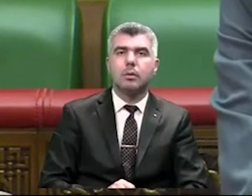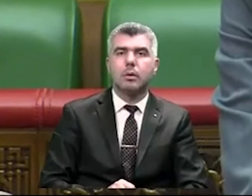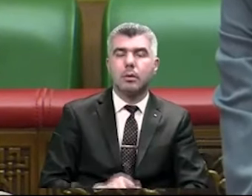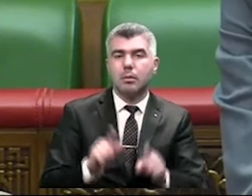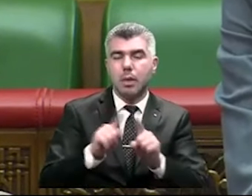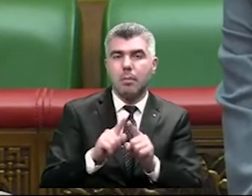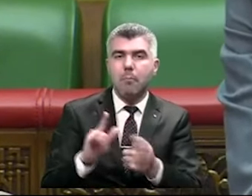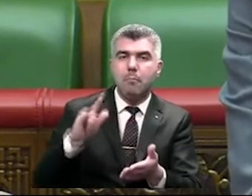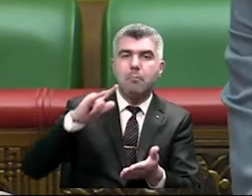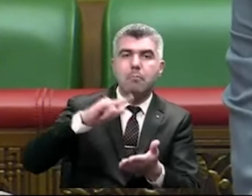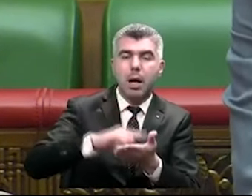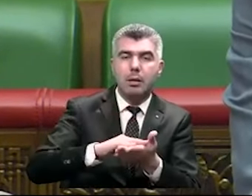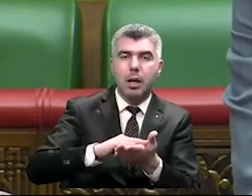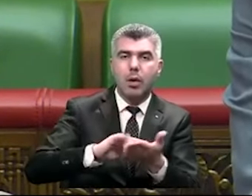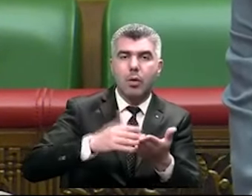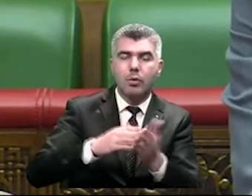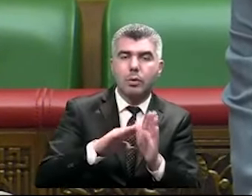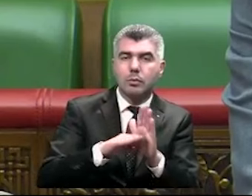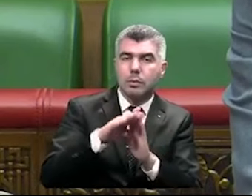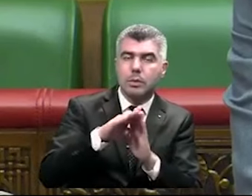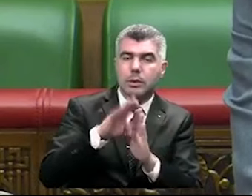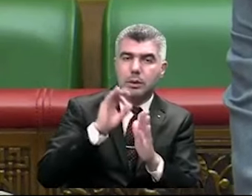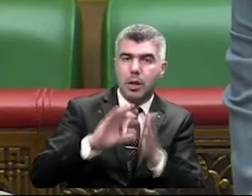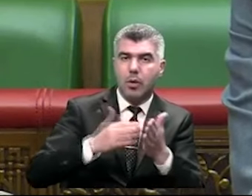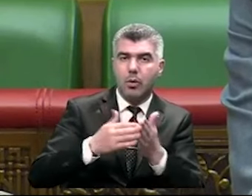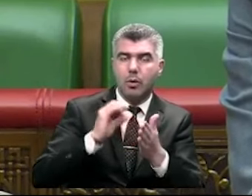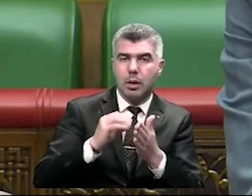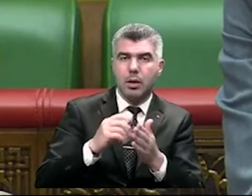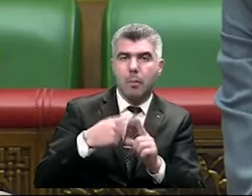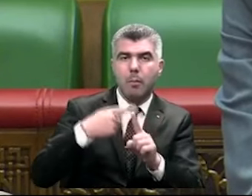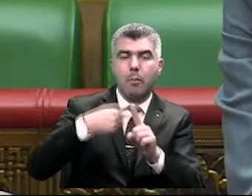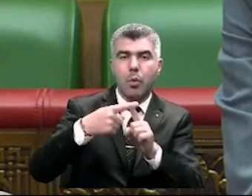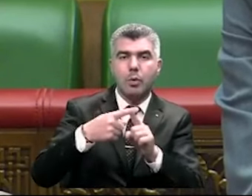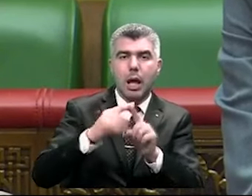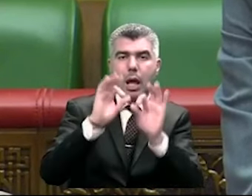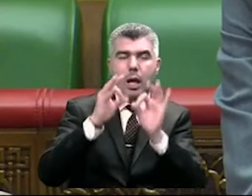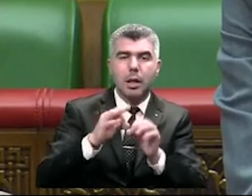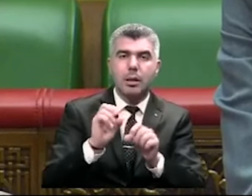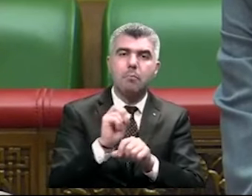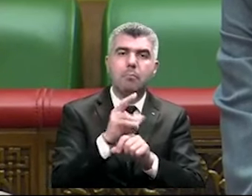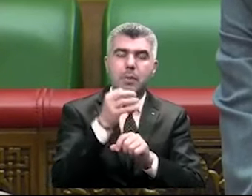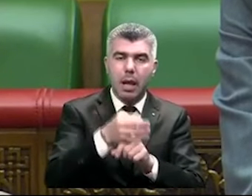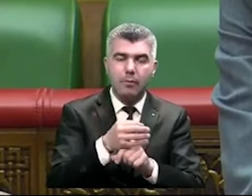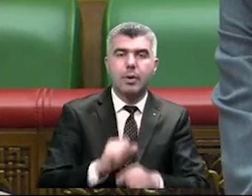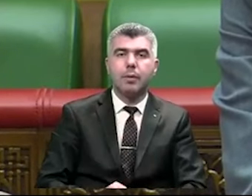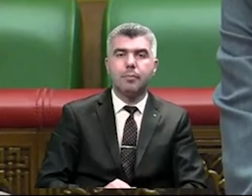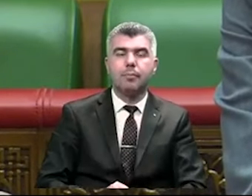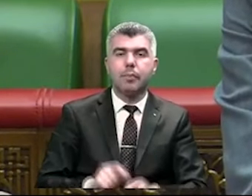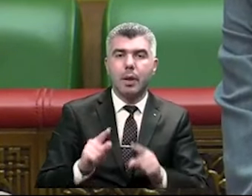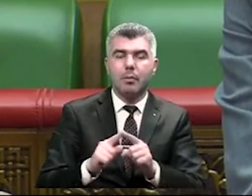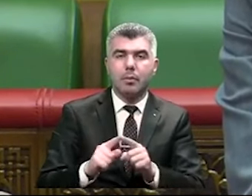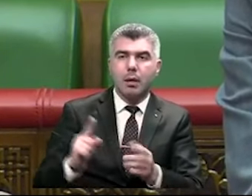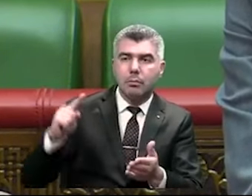بعض المطارات الوطنيه والرفع من القدرات الاستيعابيه لها والنهض بها بهدف تقويه الربط الجوي